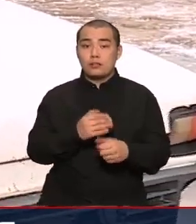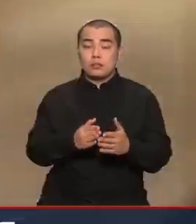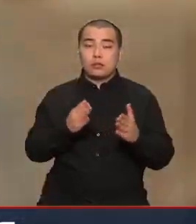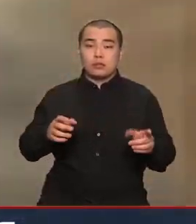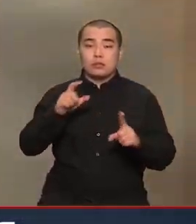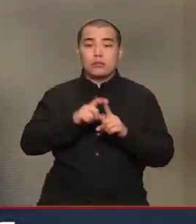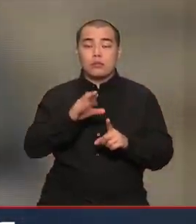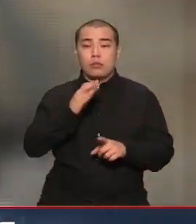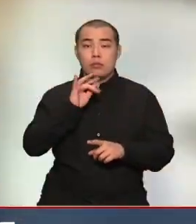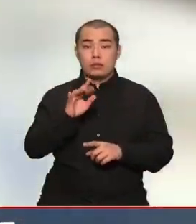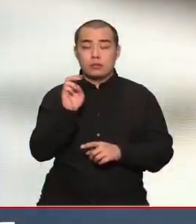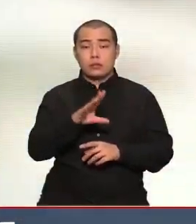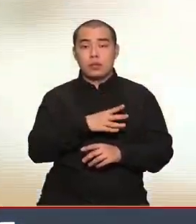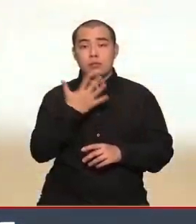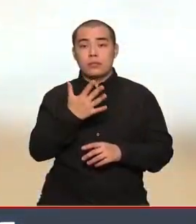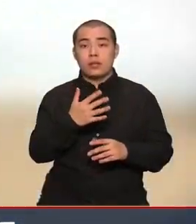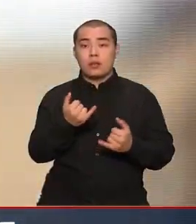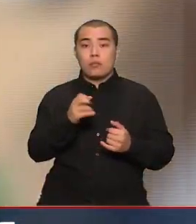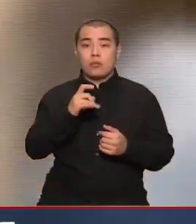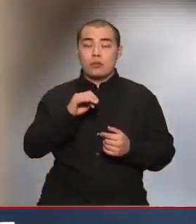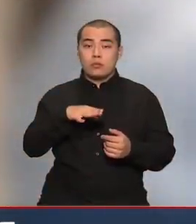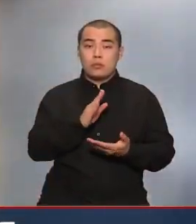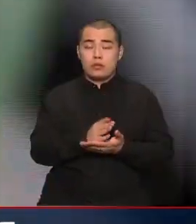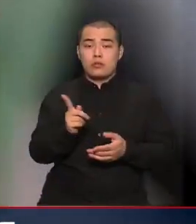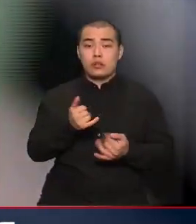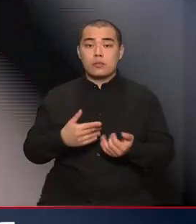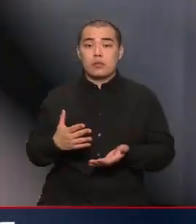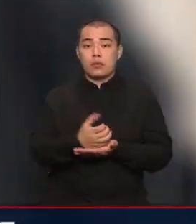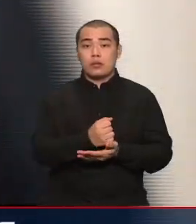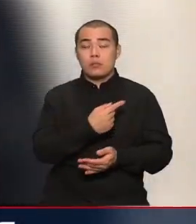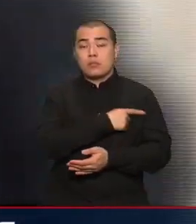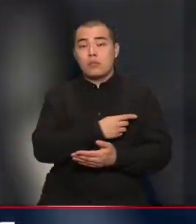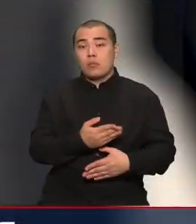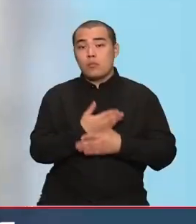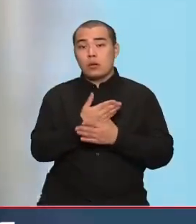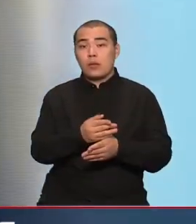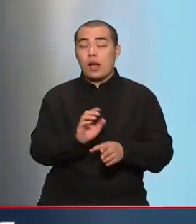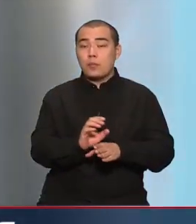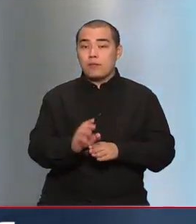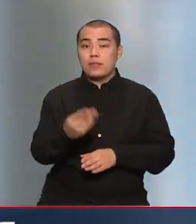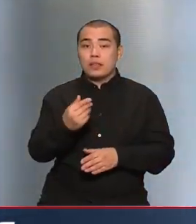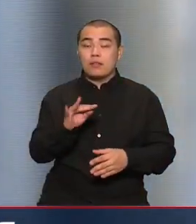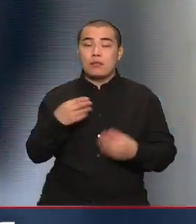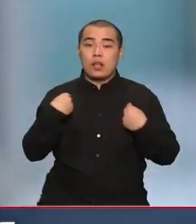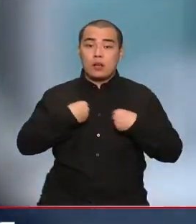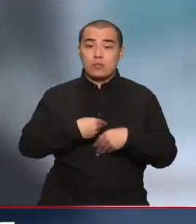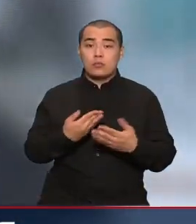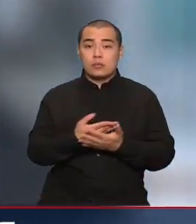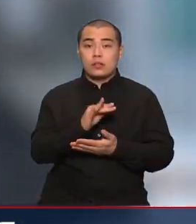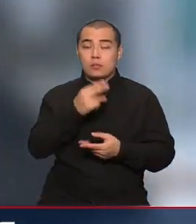количество волонтеров. Работают 5 пунктов для сбора гуманитарной помощи. Пострадавшим отправляют деньги, новую одежду и